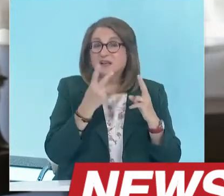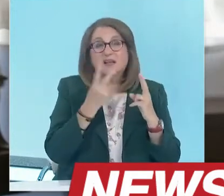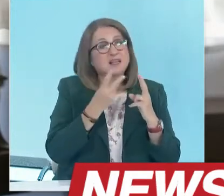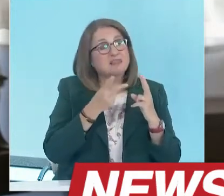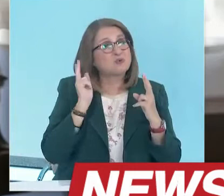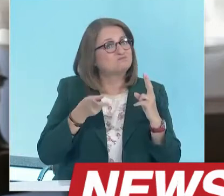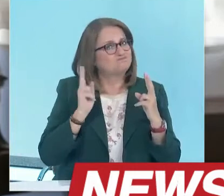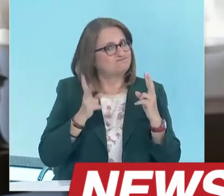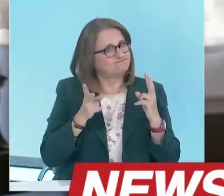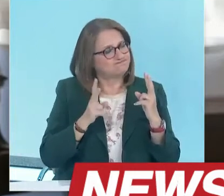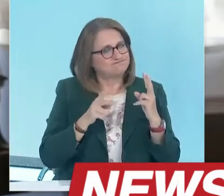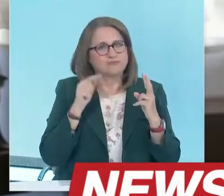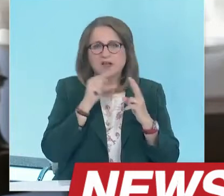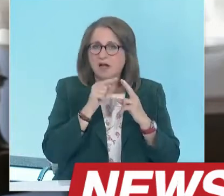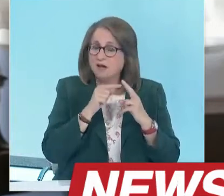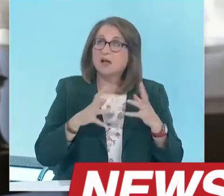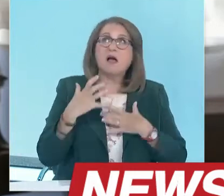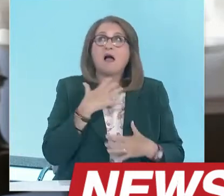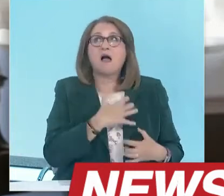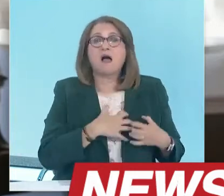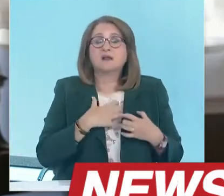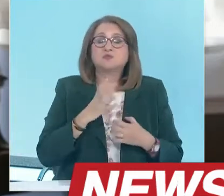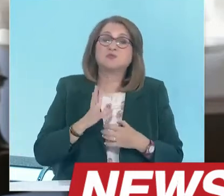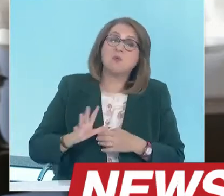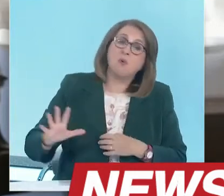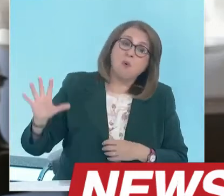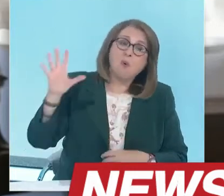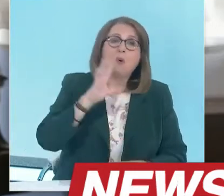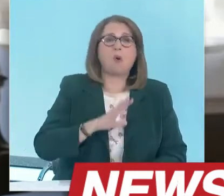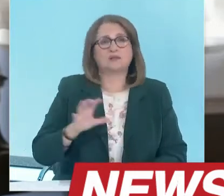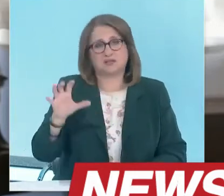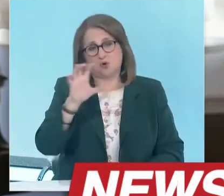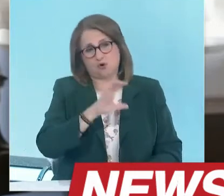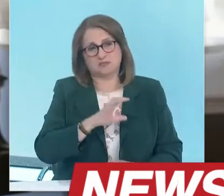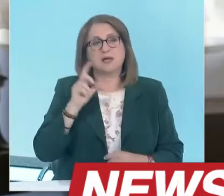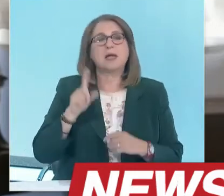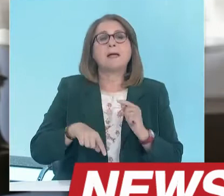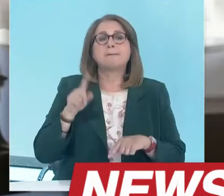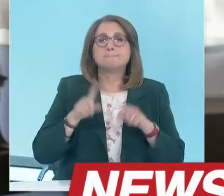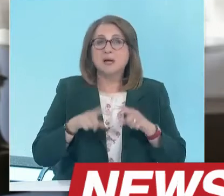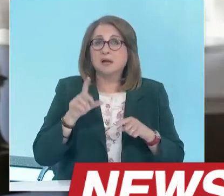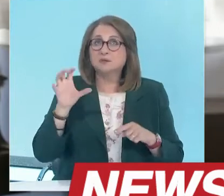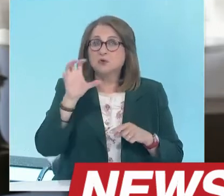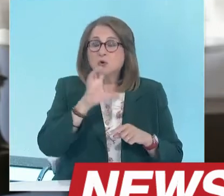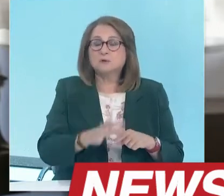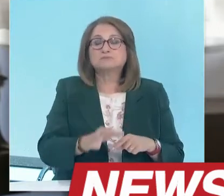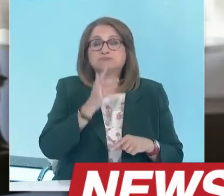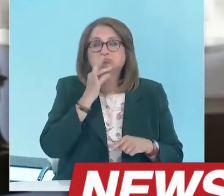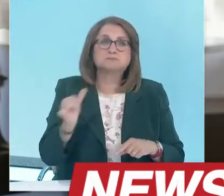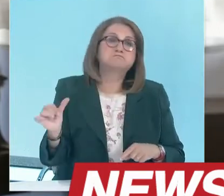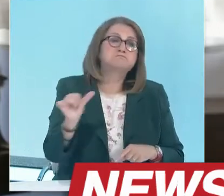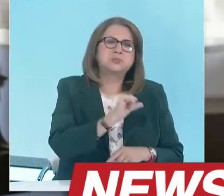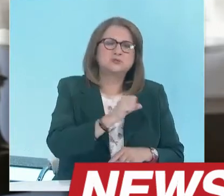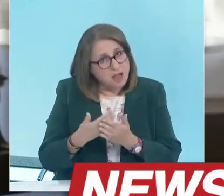lockdown όχι στην ασχετοσύνη των στελεχών του, τις αποφάσεις των ειδικών και στην ίδια την πανδημία, αλλά στους ανεμβολίαστους,